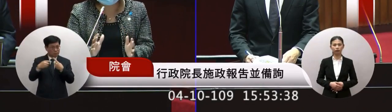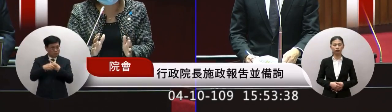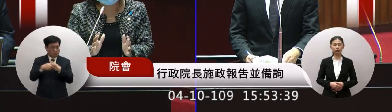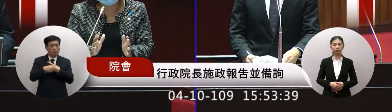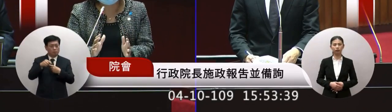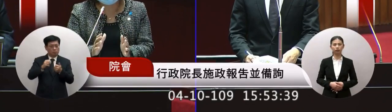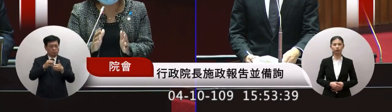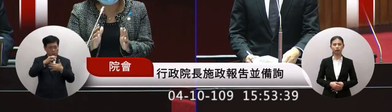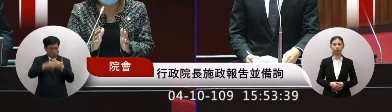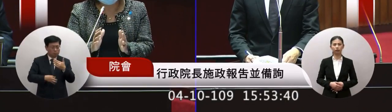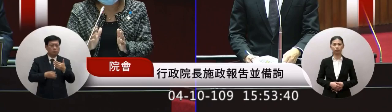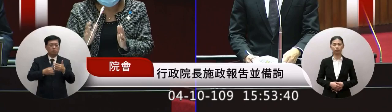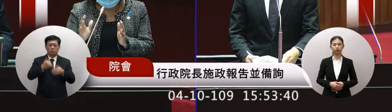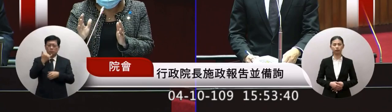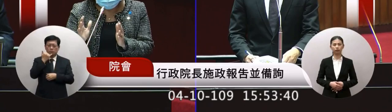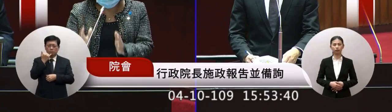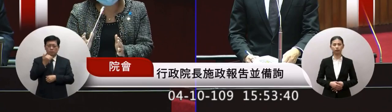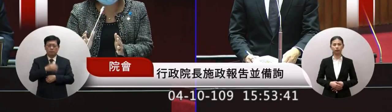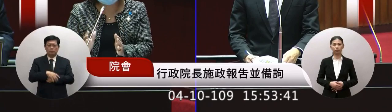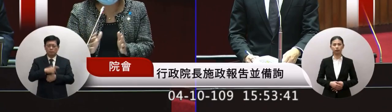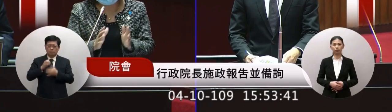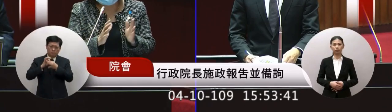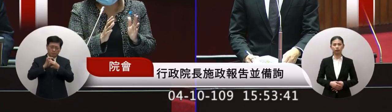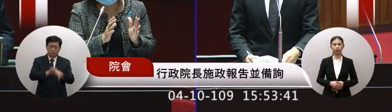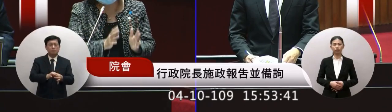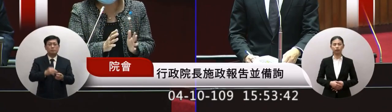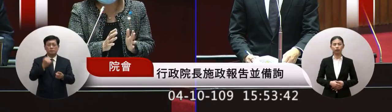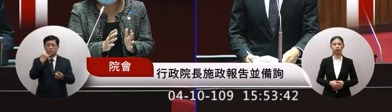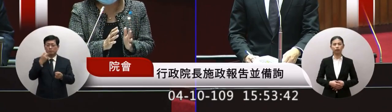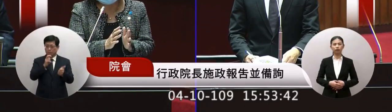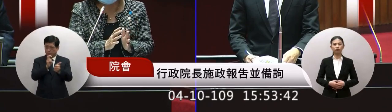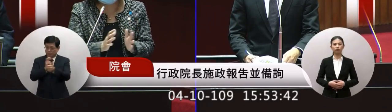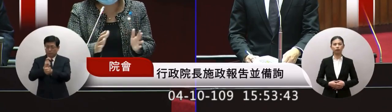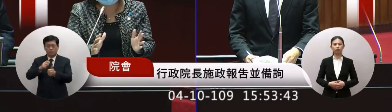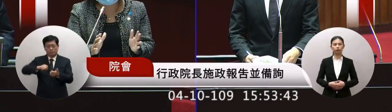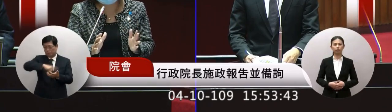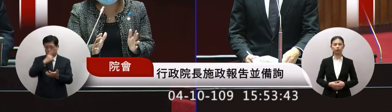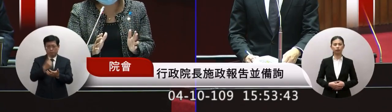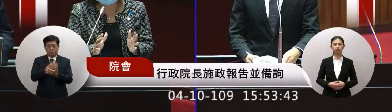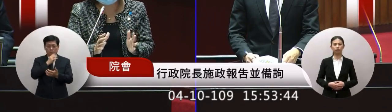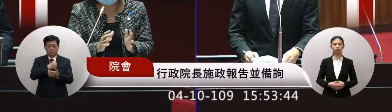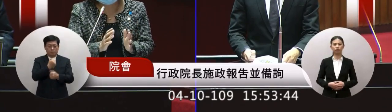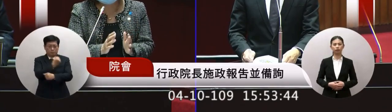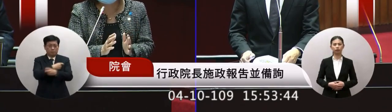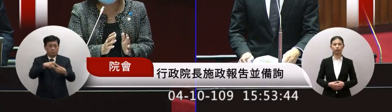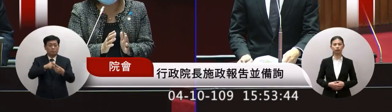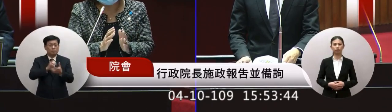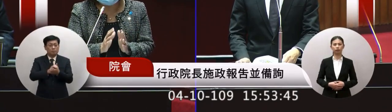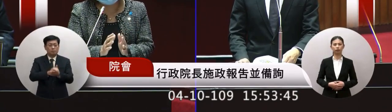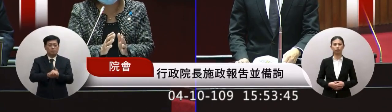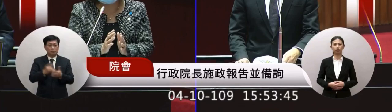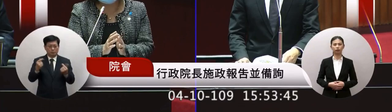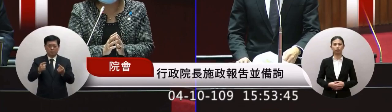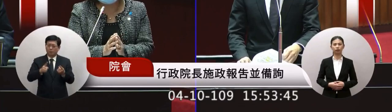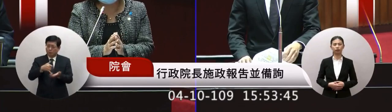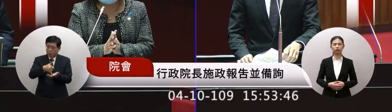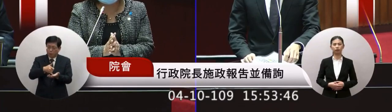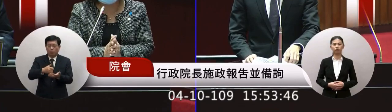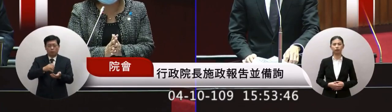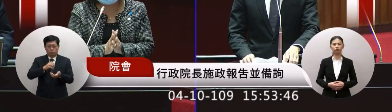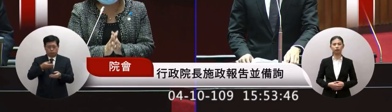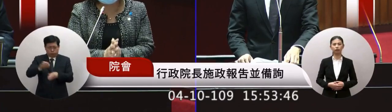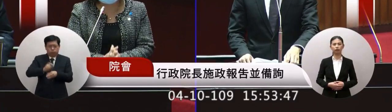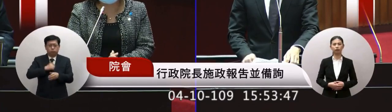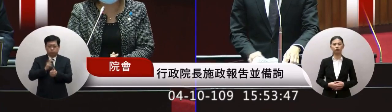套制度吼，会当诶永远啊嘛，会当讲照顾着咱所有该站的劳工，啊，尤其是咱较弱势劳工吼，